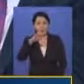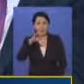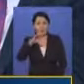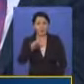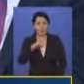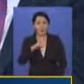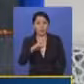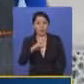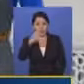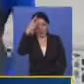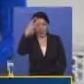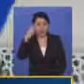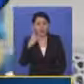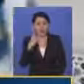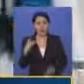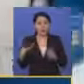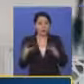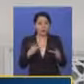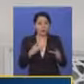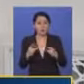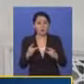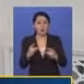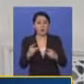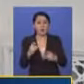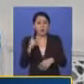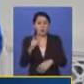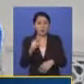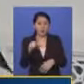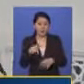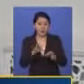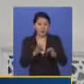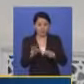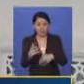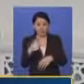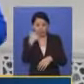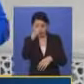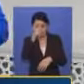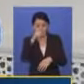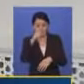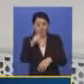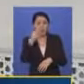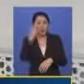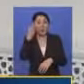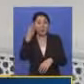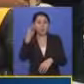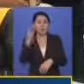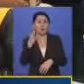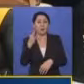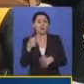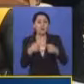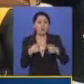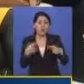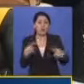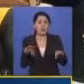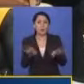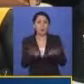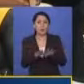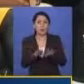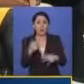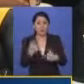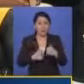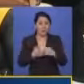Сәбит Мұқанов атындағы Қазақ сазды драма театрының актрисасы. Бұл салада 20 жыл еңбек етіп келеді. Тәжірибелі сахнагер түрлі деңгейдегі